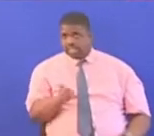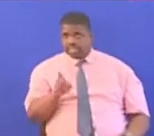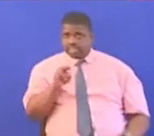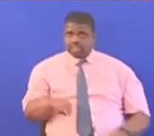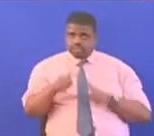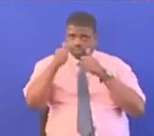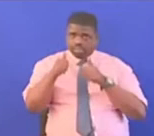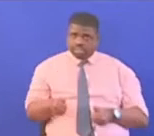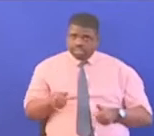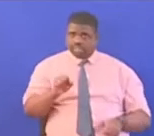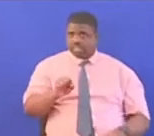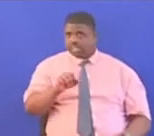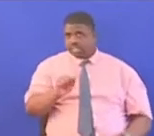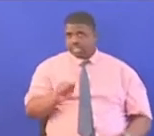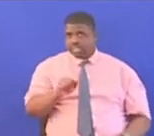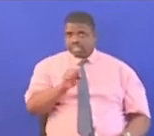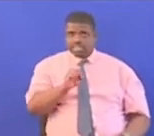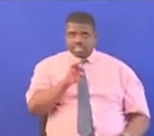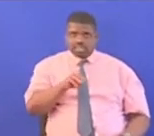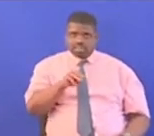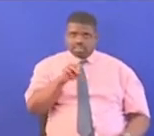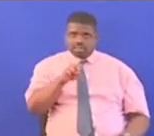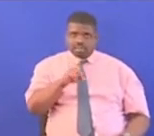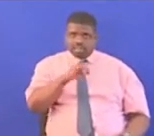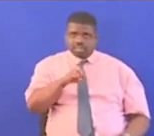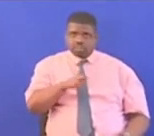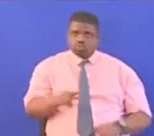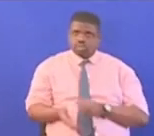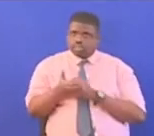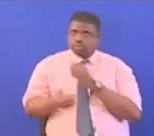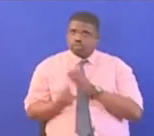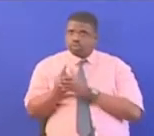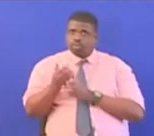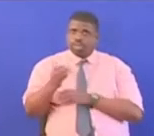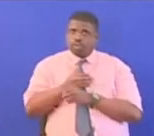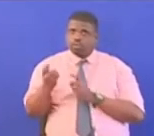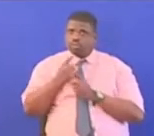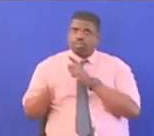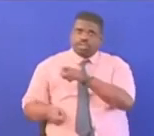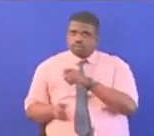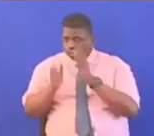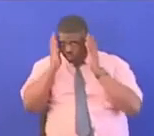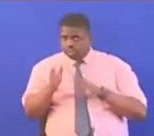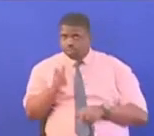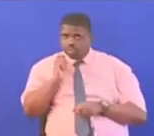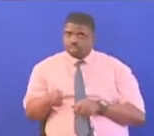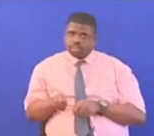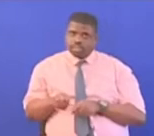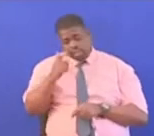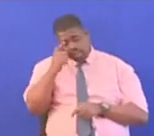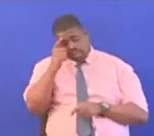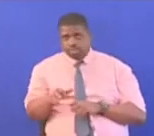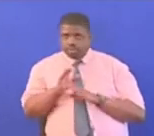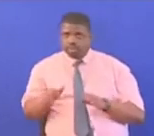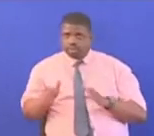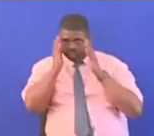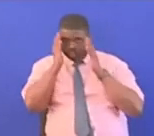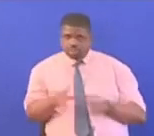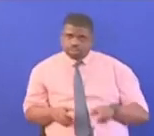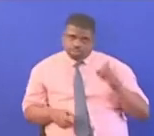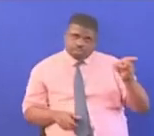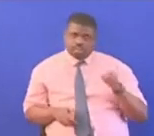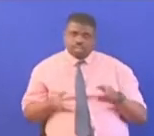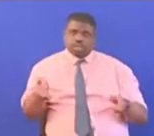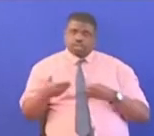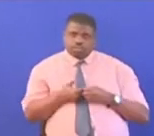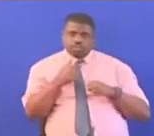nilizokutangaza JCA za Simanjiro, tusaidie ili tutoke pale. Baada ya kusema hayo, Mheshimiwa Speaker, nikiwa na imani kabisa kwamba Mheshimiwa Mchengero atatupa muda